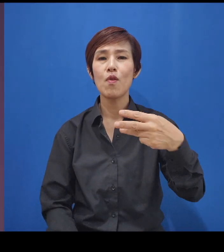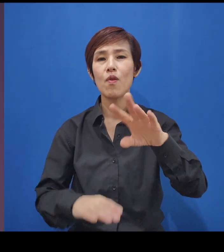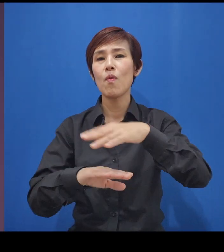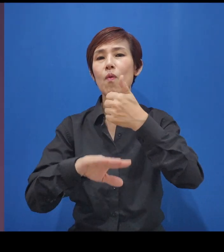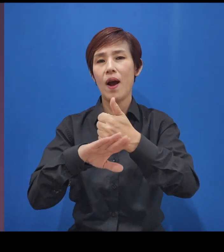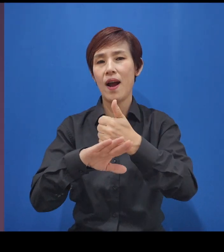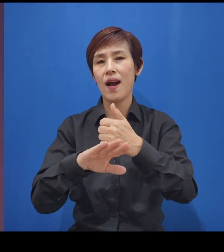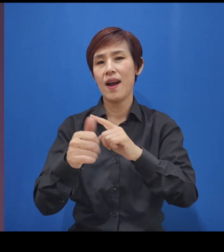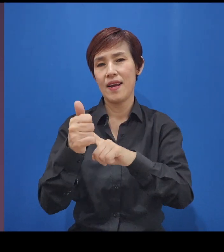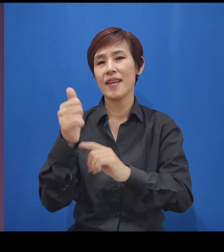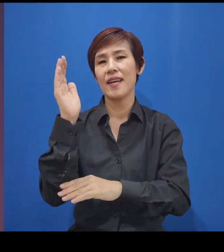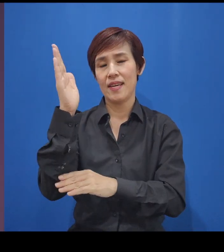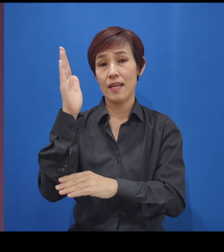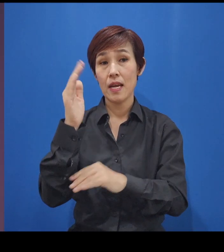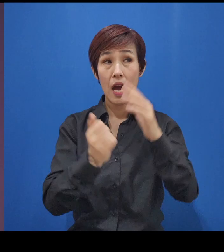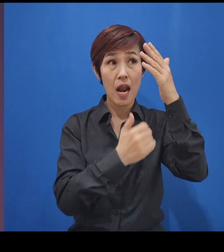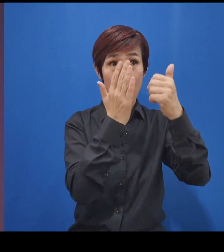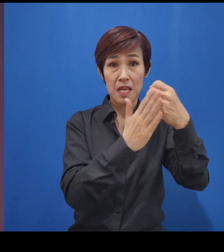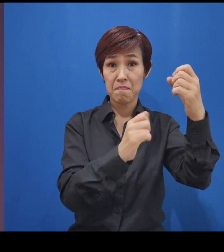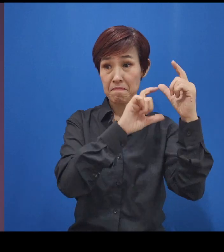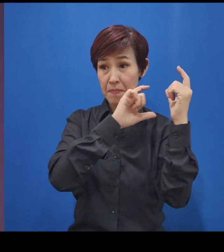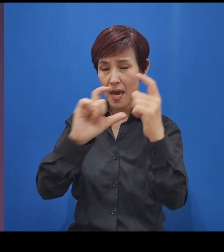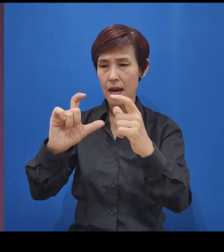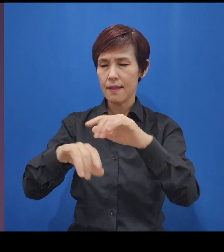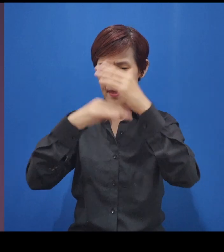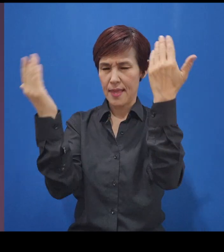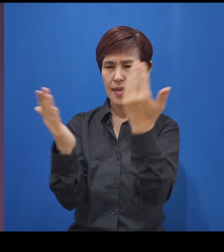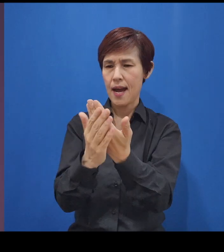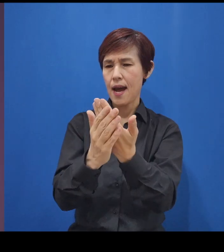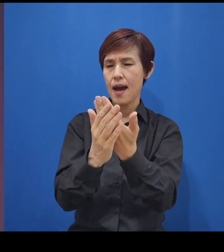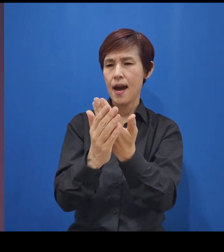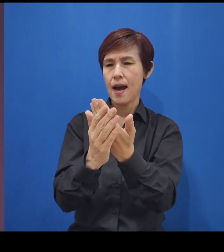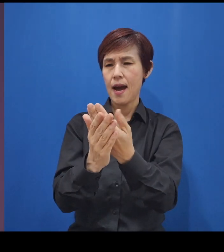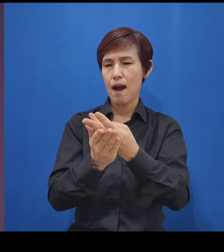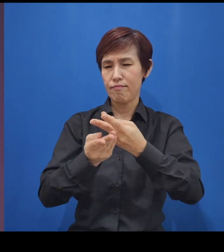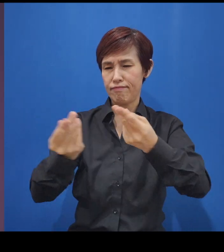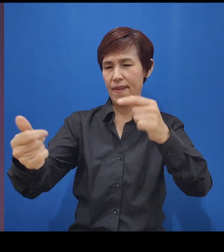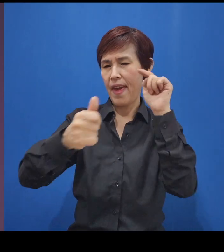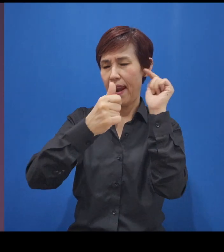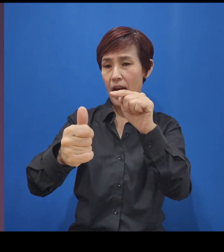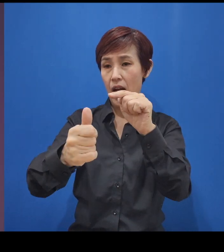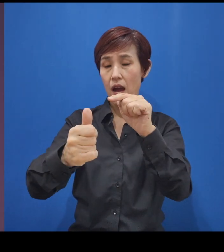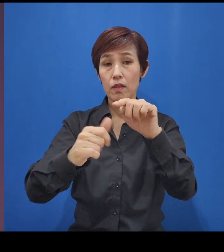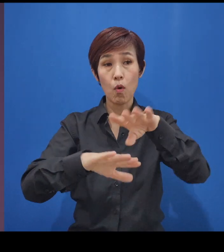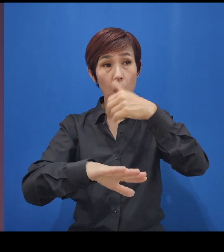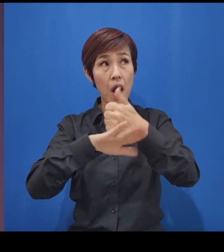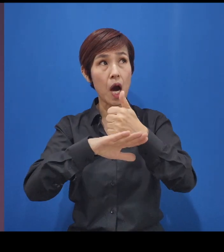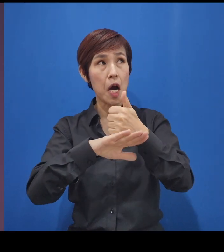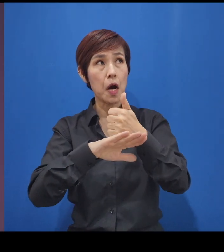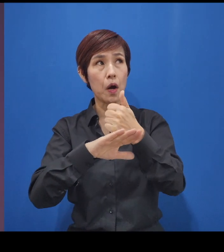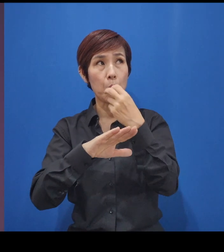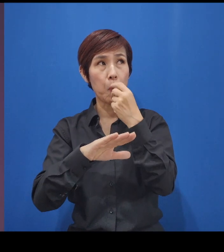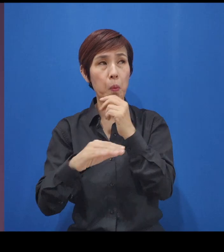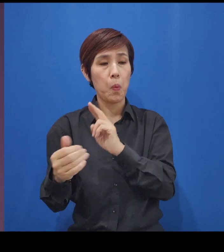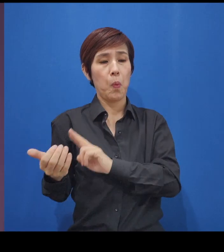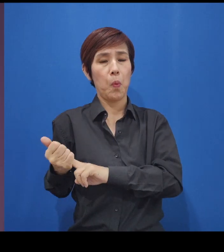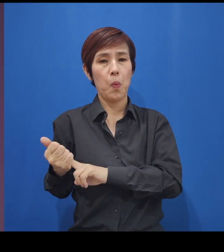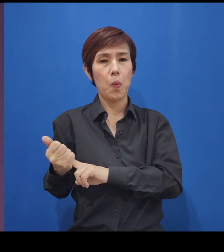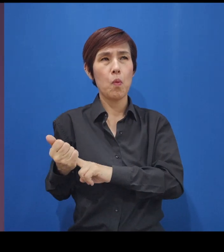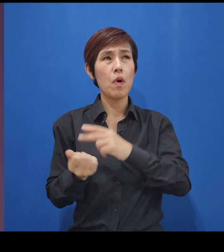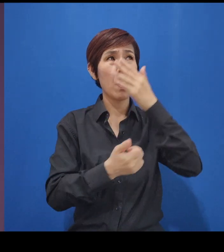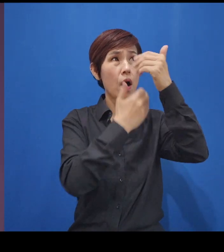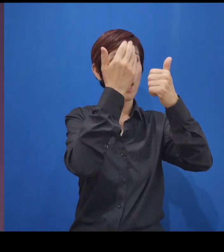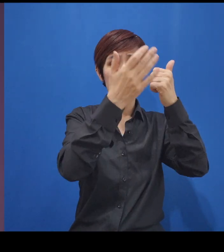말입니다. 하나님은 다 진멸하라고 했는데 왕은 진멸하지 않았어요. 그래서 하나님이